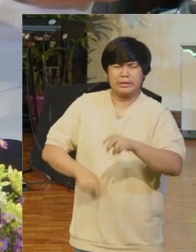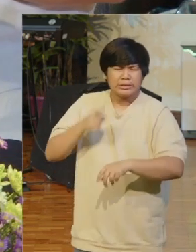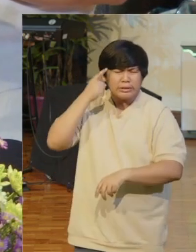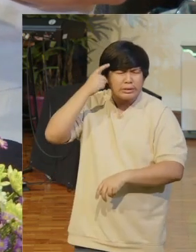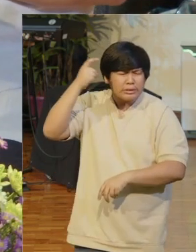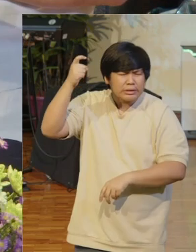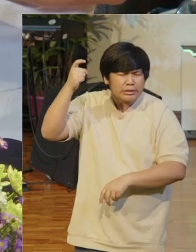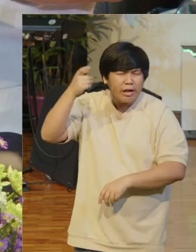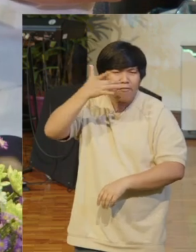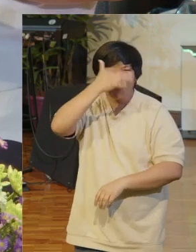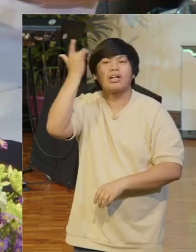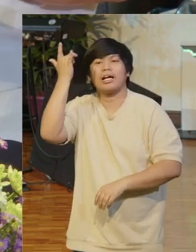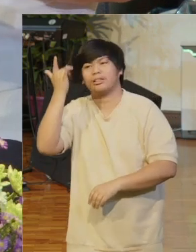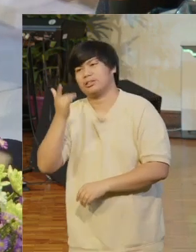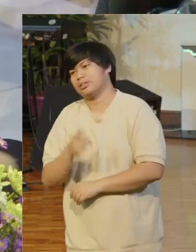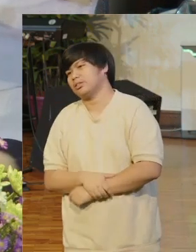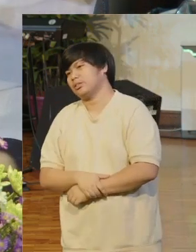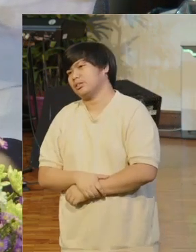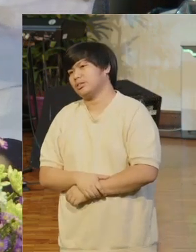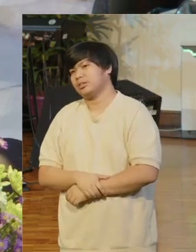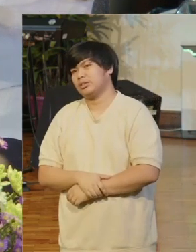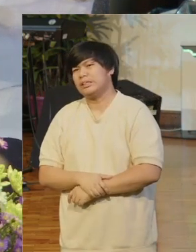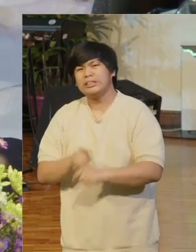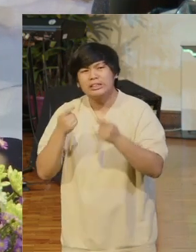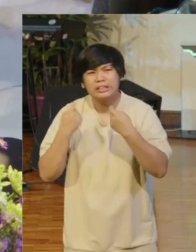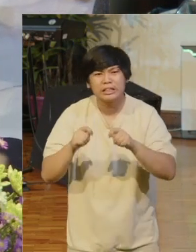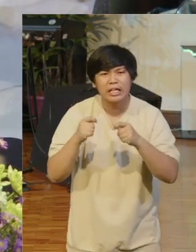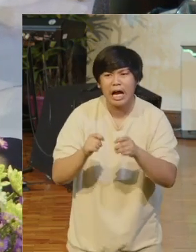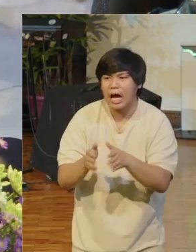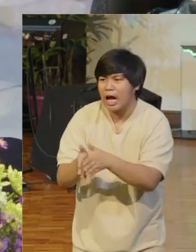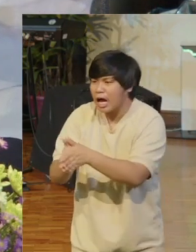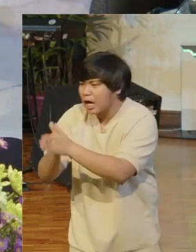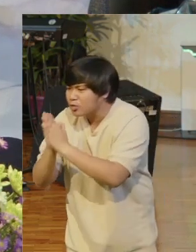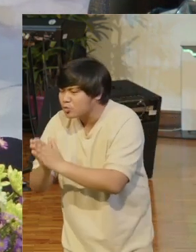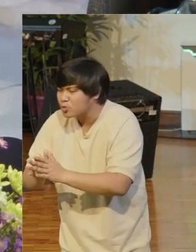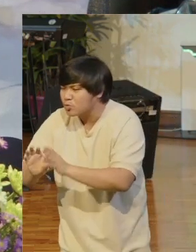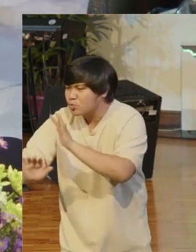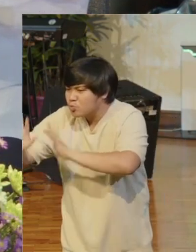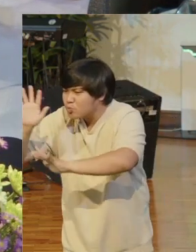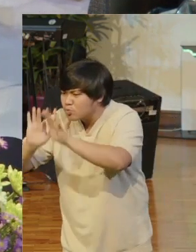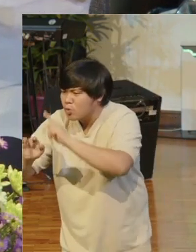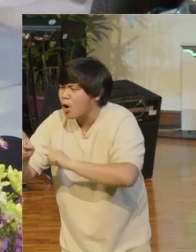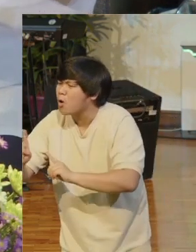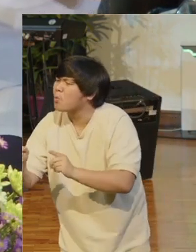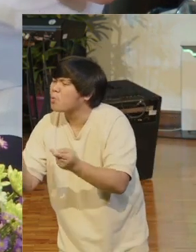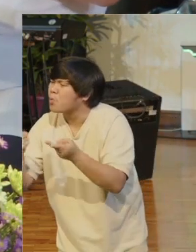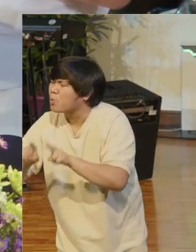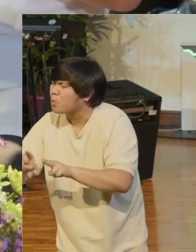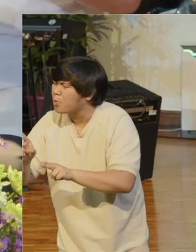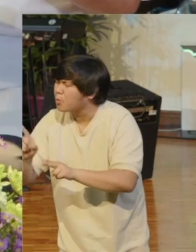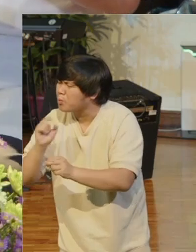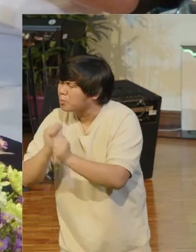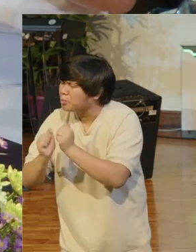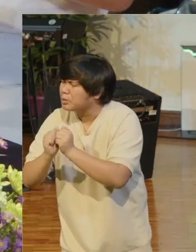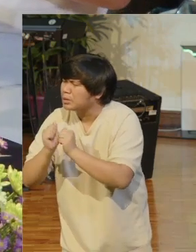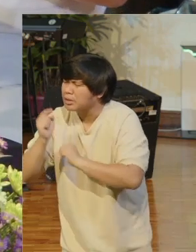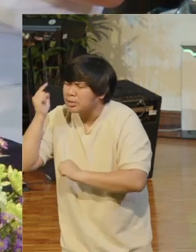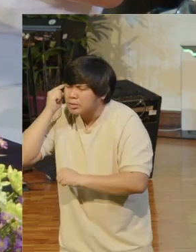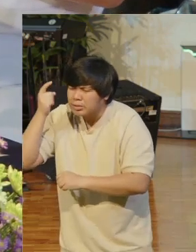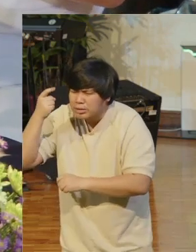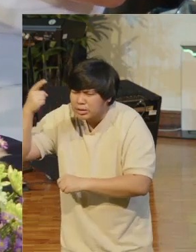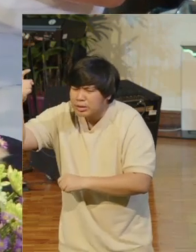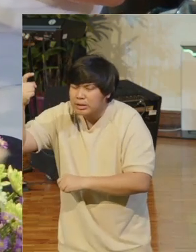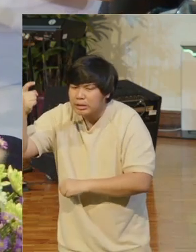ayaw niyang alalahanin at pinipilit niya na ang kanyang mga wise men ang magbigay sa kanya kung ano na panaginipan